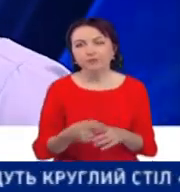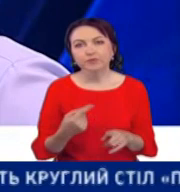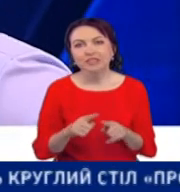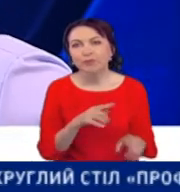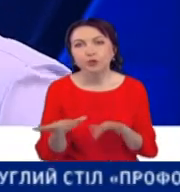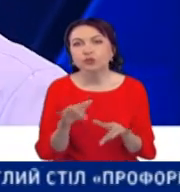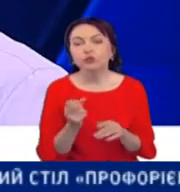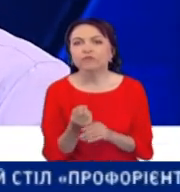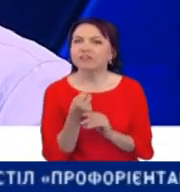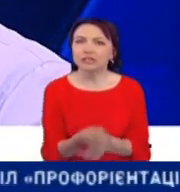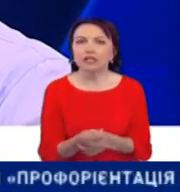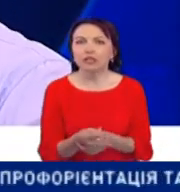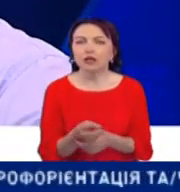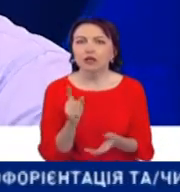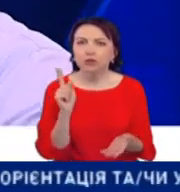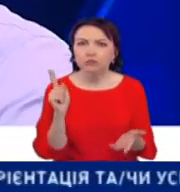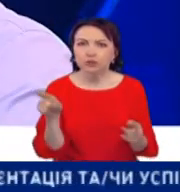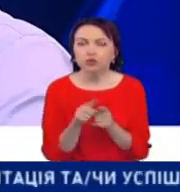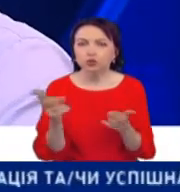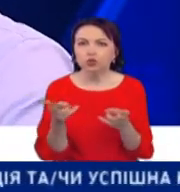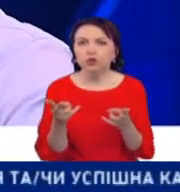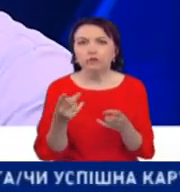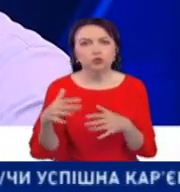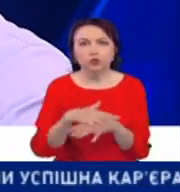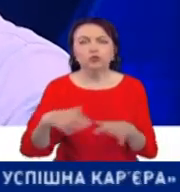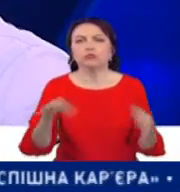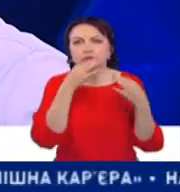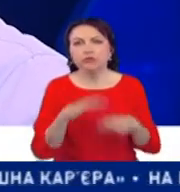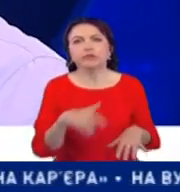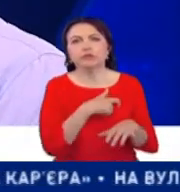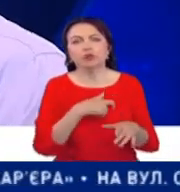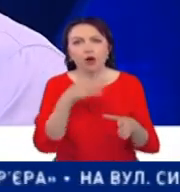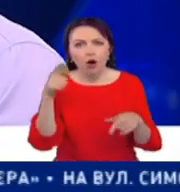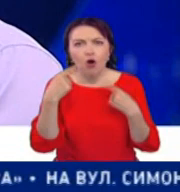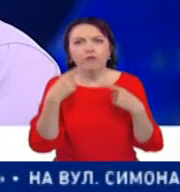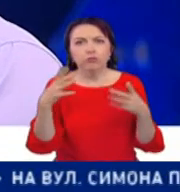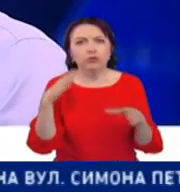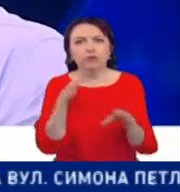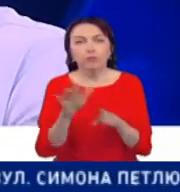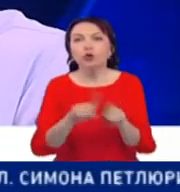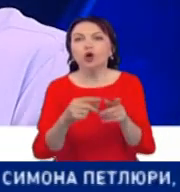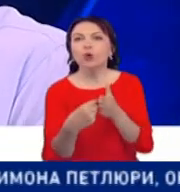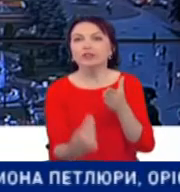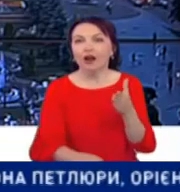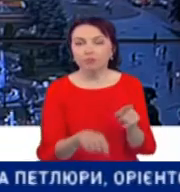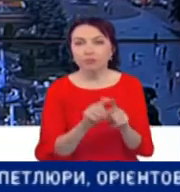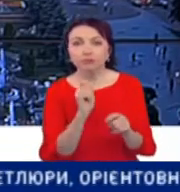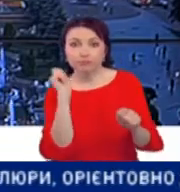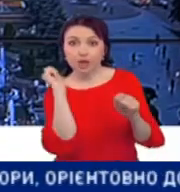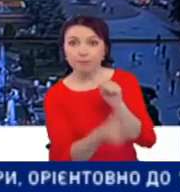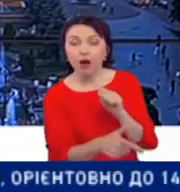процедура відкликання, яка відкликання. Дозволила взагалі, ну, все, люди обурені. Ну, немає. Те було, ну, це контракт. Ми наймаємо людину, ми